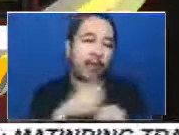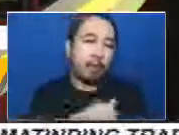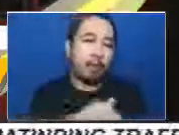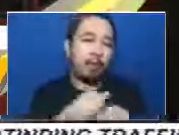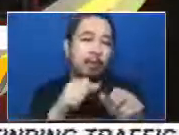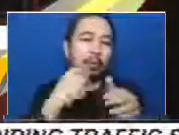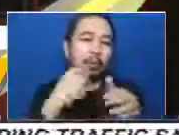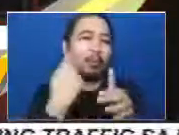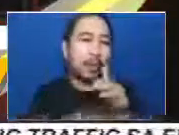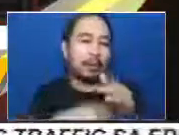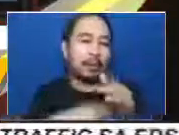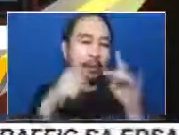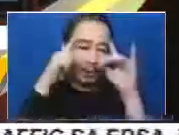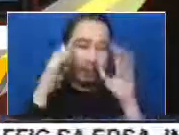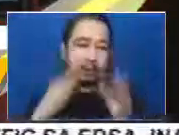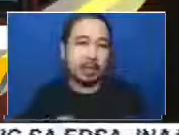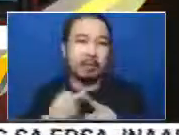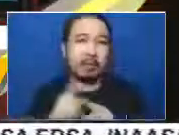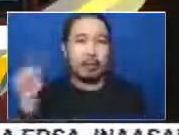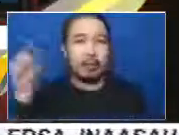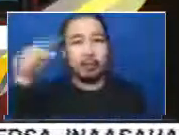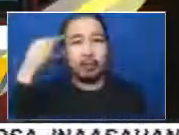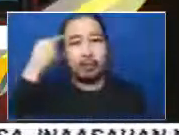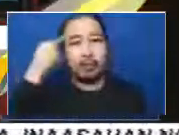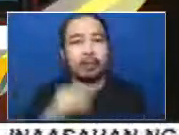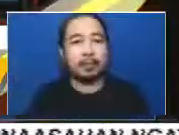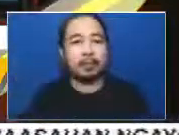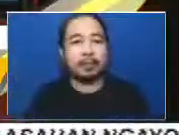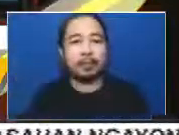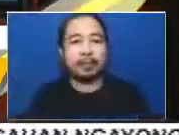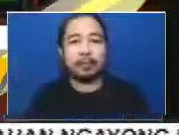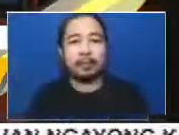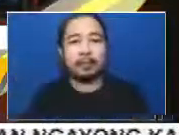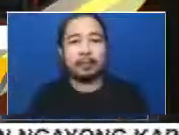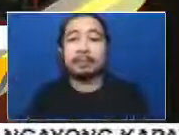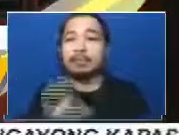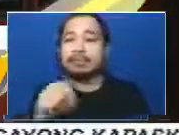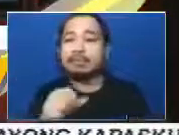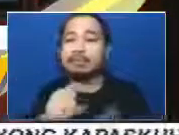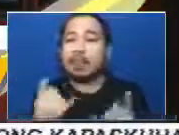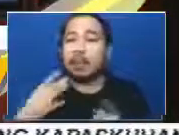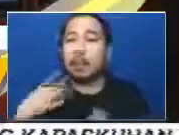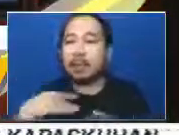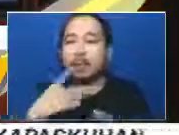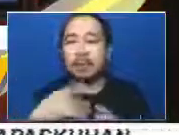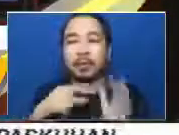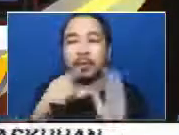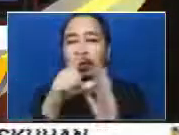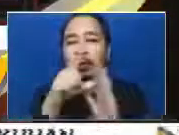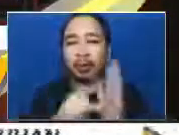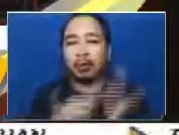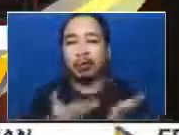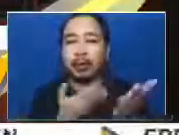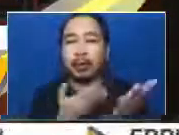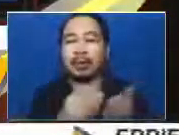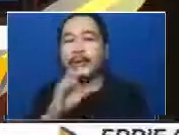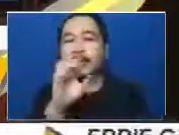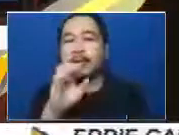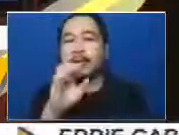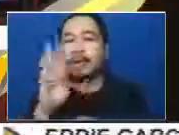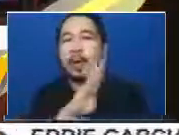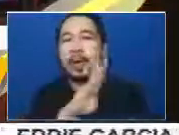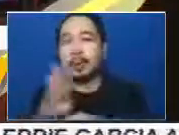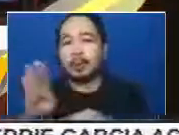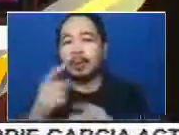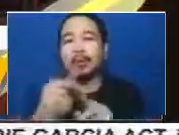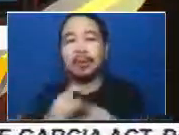yung SRP po ng DA, kasama na po yung allowance para doon sa mga nasalanta. Kaya pwede pong sumunod na